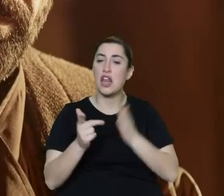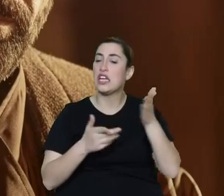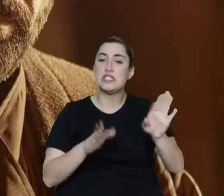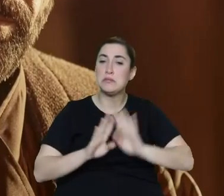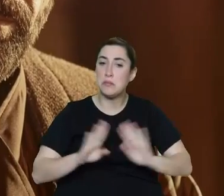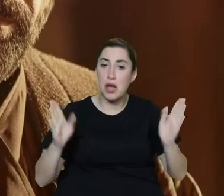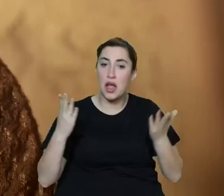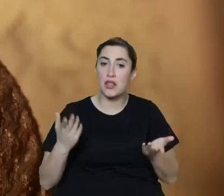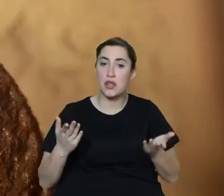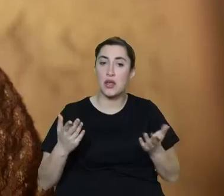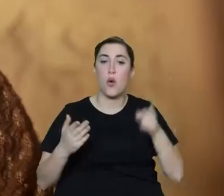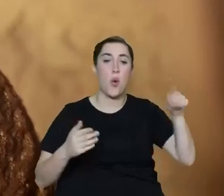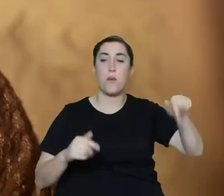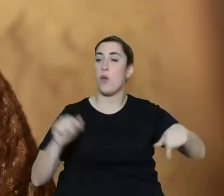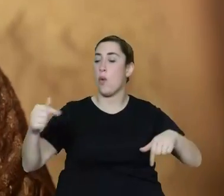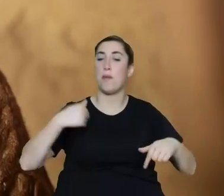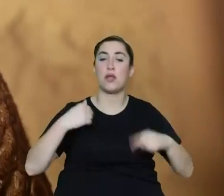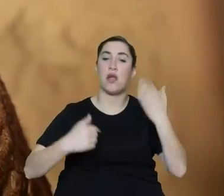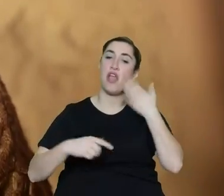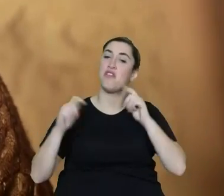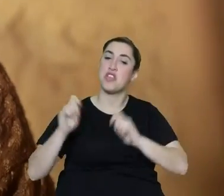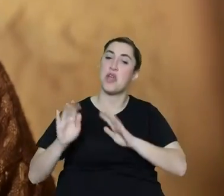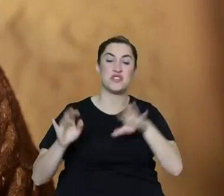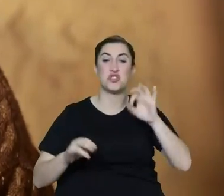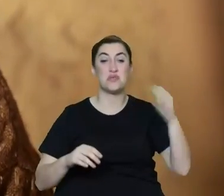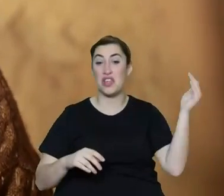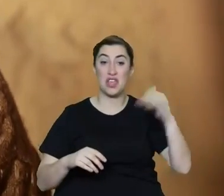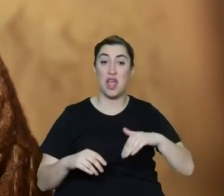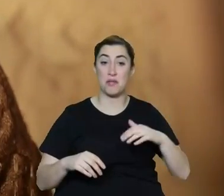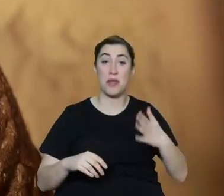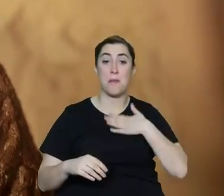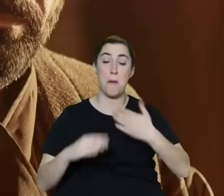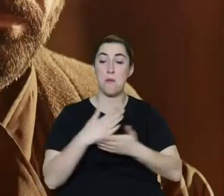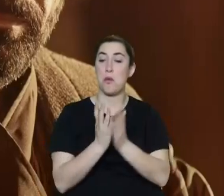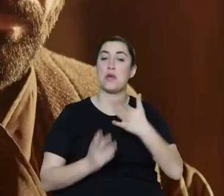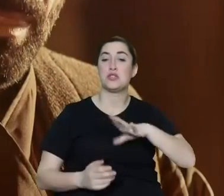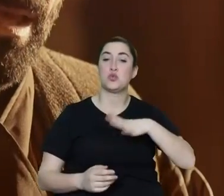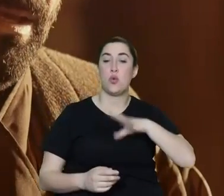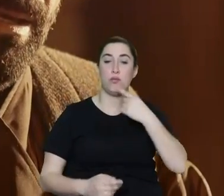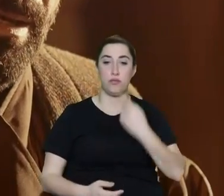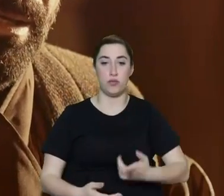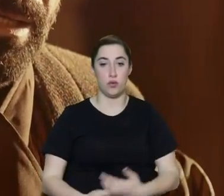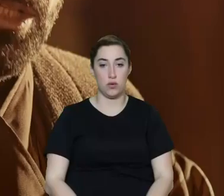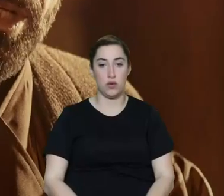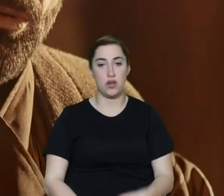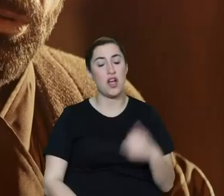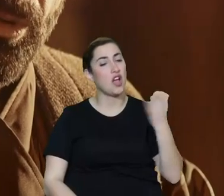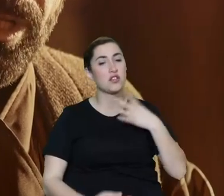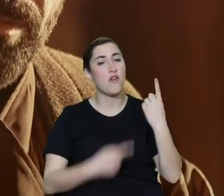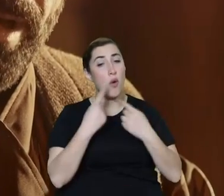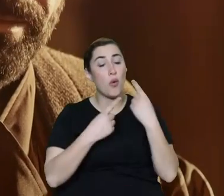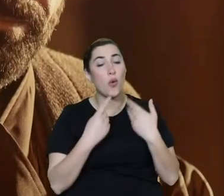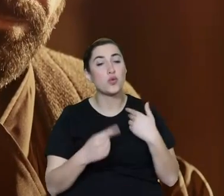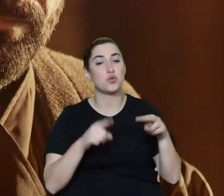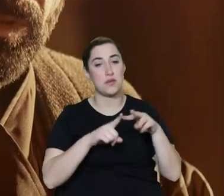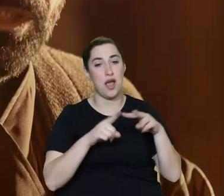girmişliği yok. Bağdat senin, Buhara benim, keyfini sürsün beyimiz. Şimdi de gelmiş, ben payımı isterim. Kaç kez konuştuk